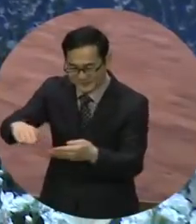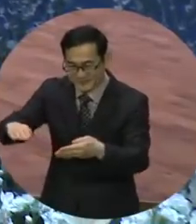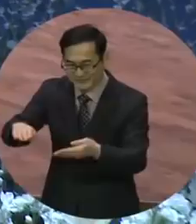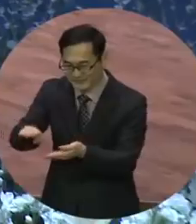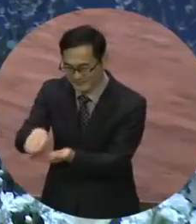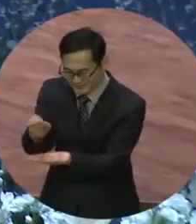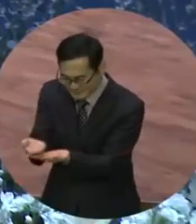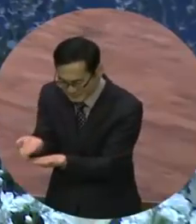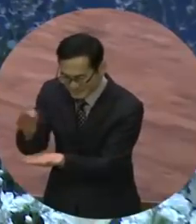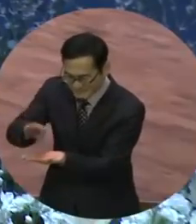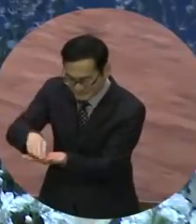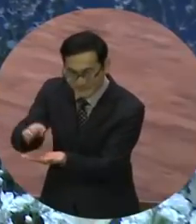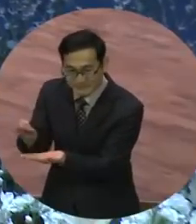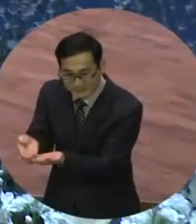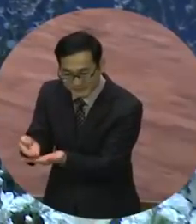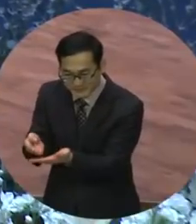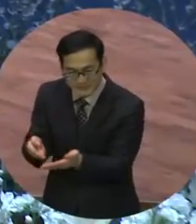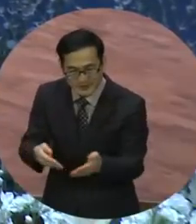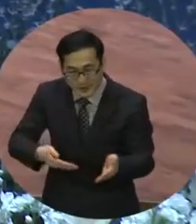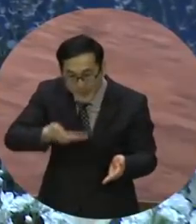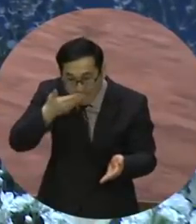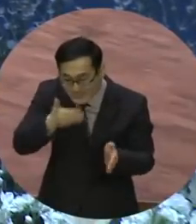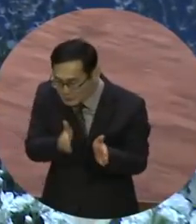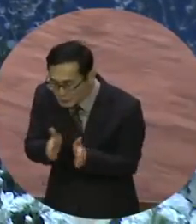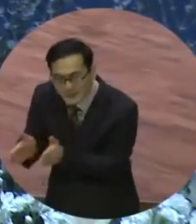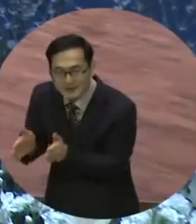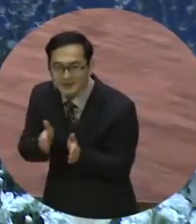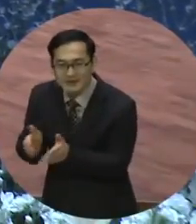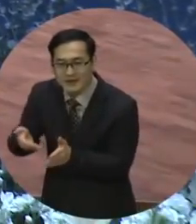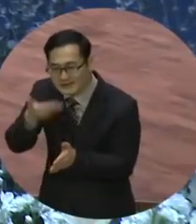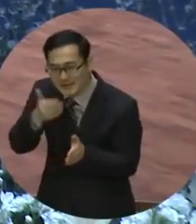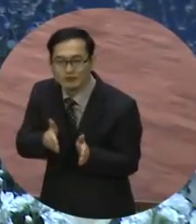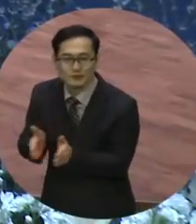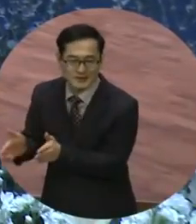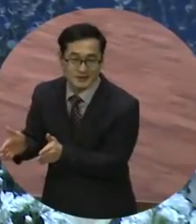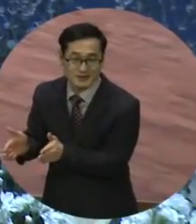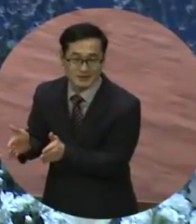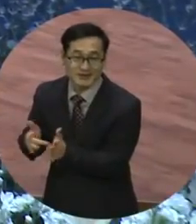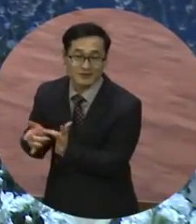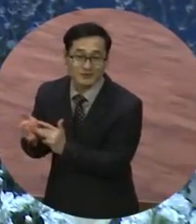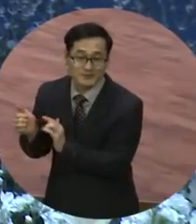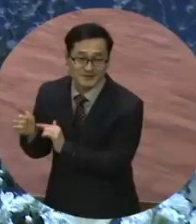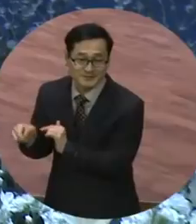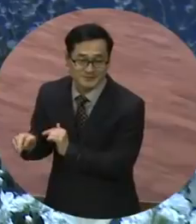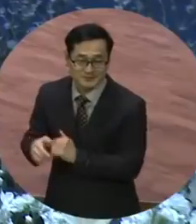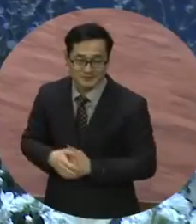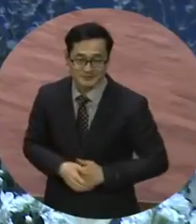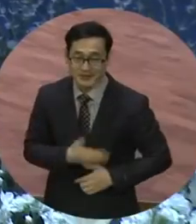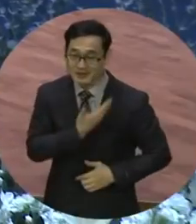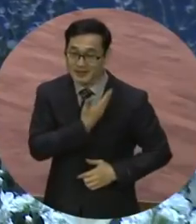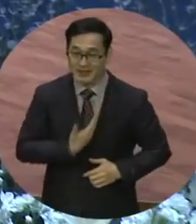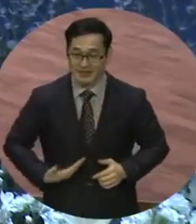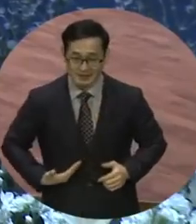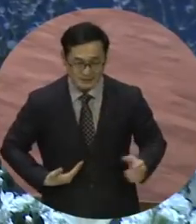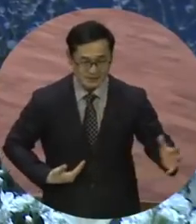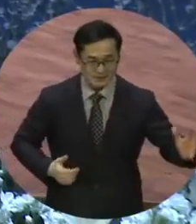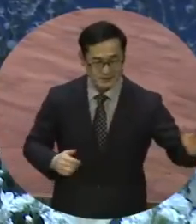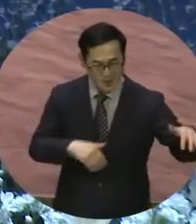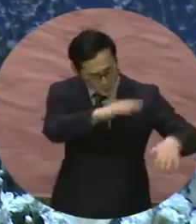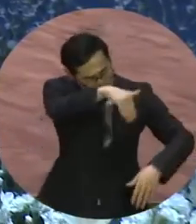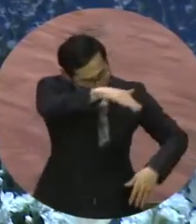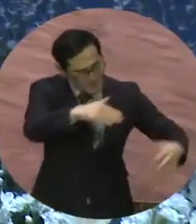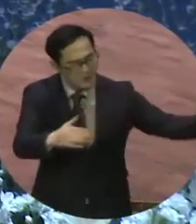잘 차려놓아서 식사하는 장면이 나와요. 이 본문 이전에. 그런데 제자들의 얼굴빛을